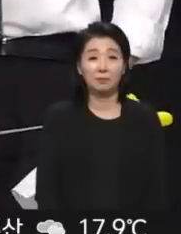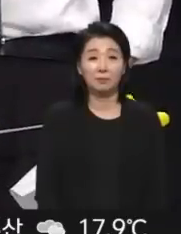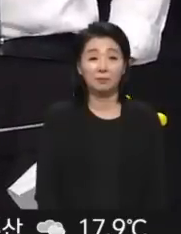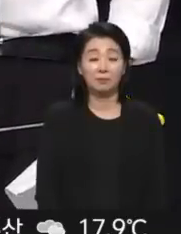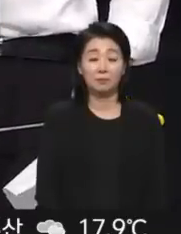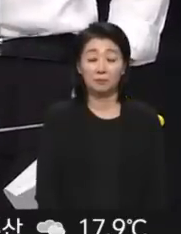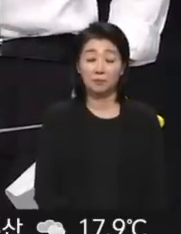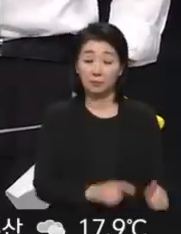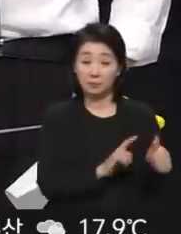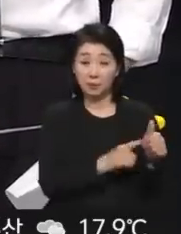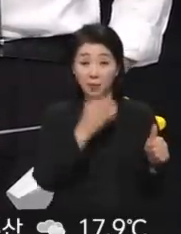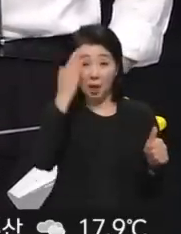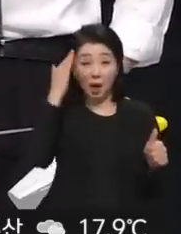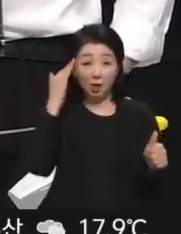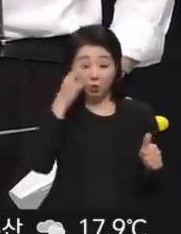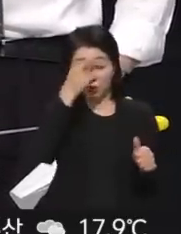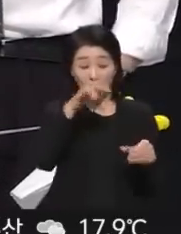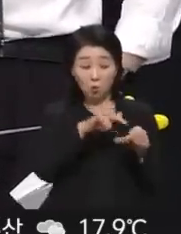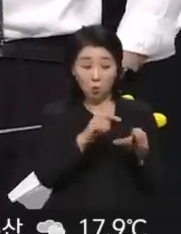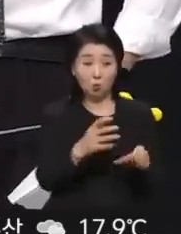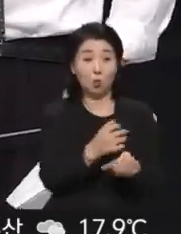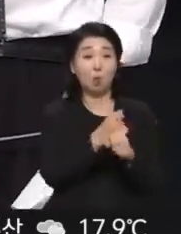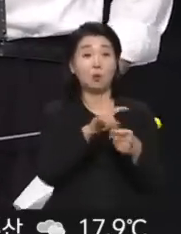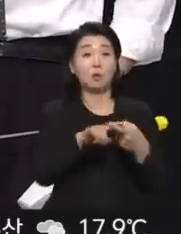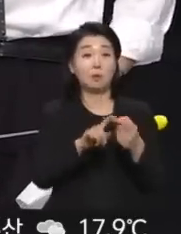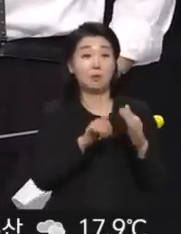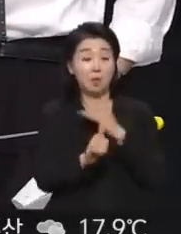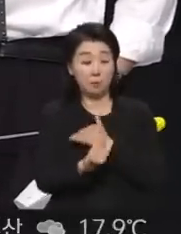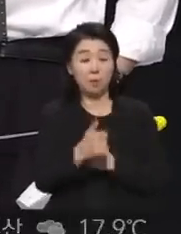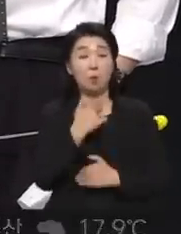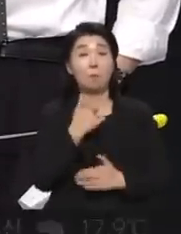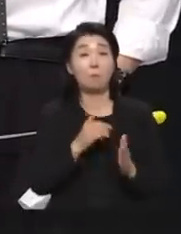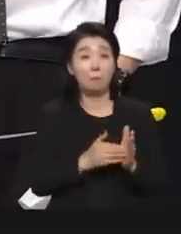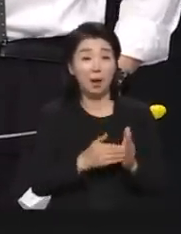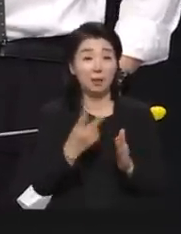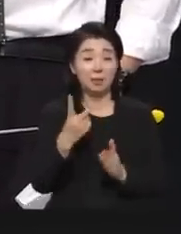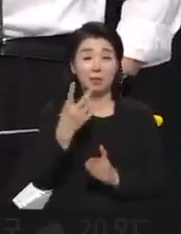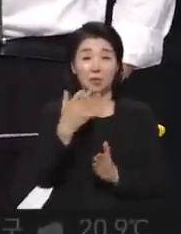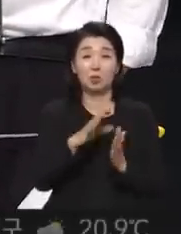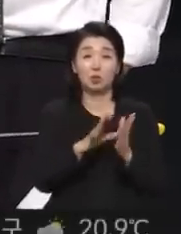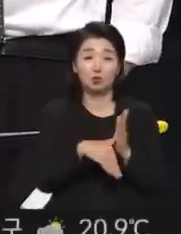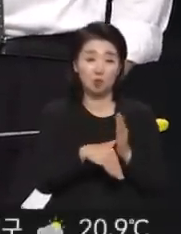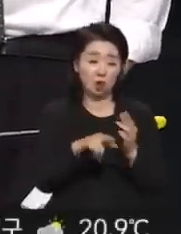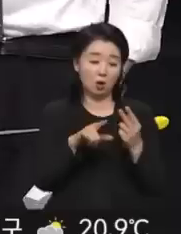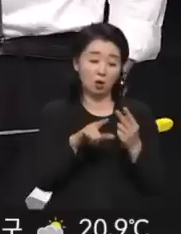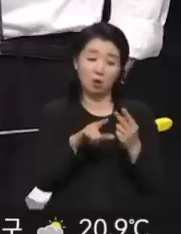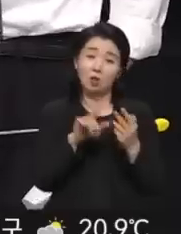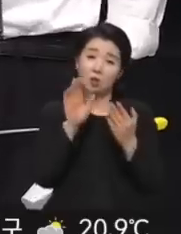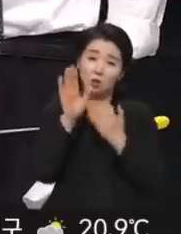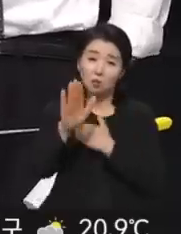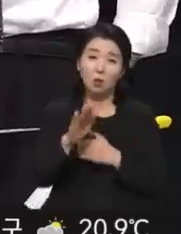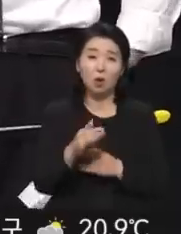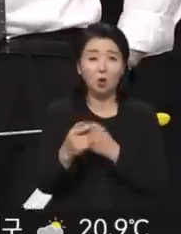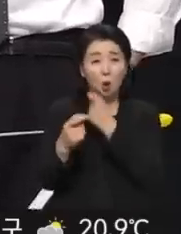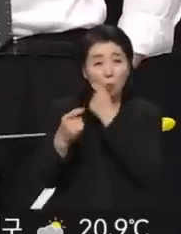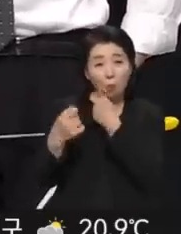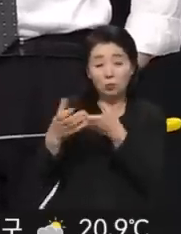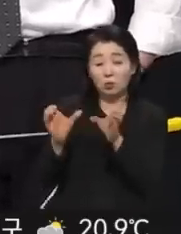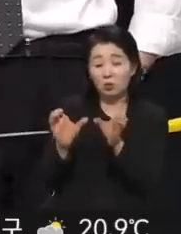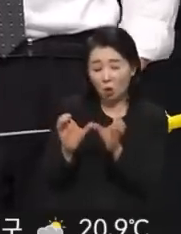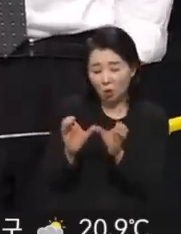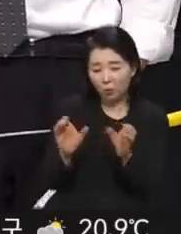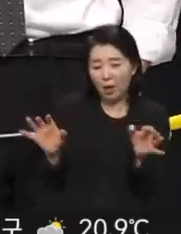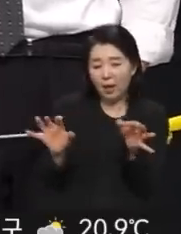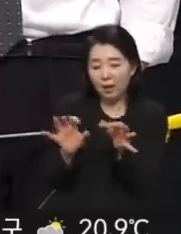전 씨가 한국기독교총연합회 대표회장으로 선출된 2019년 이후에는 보수정당과 유대감이